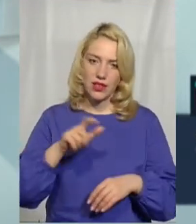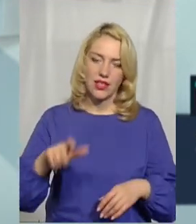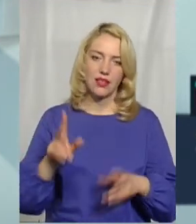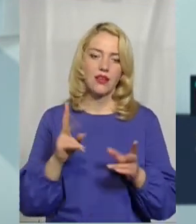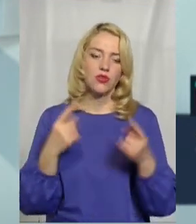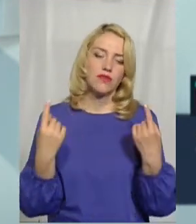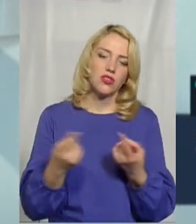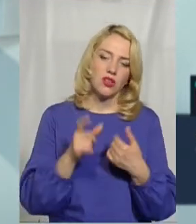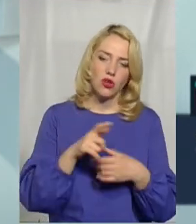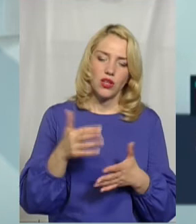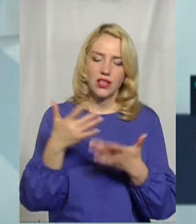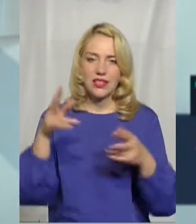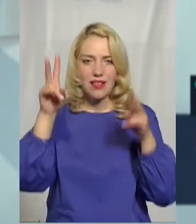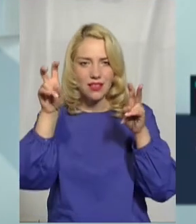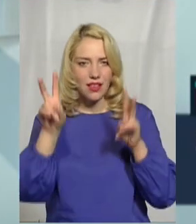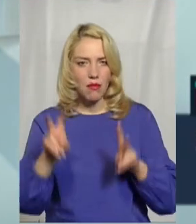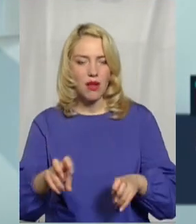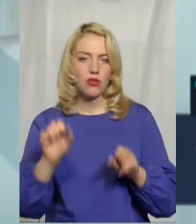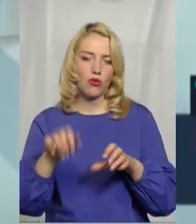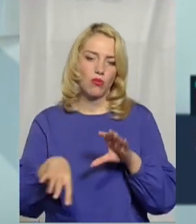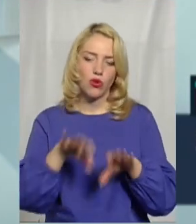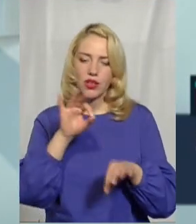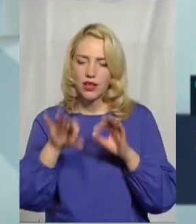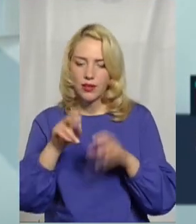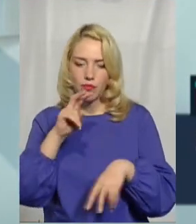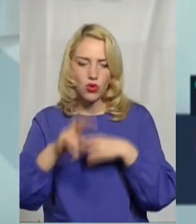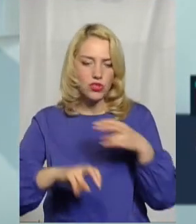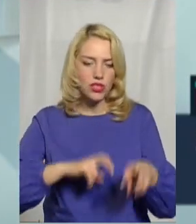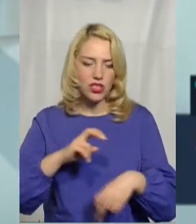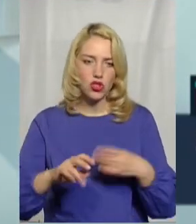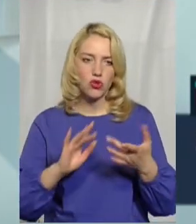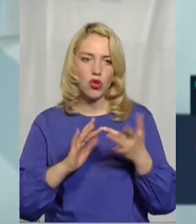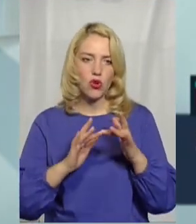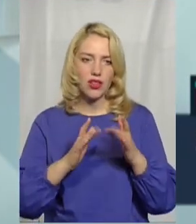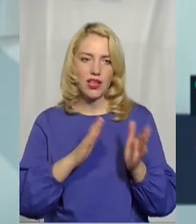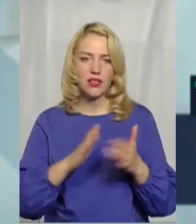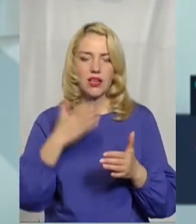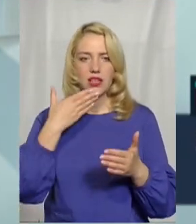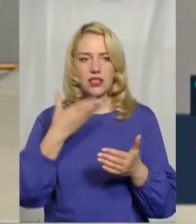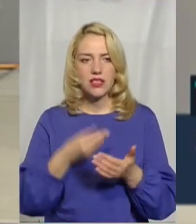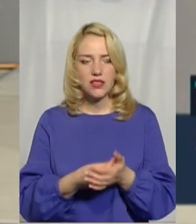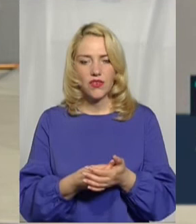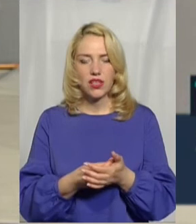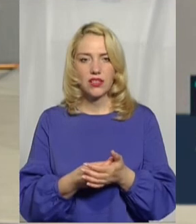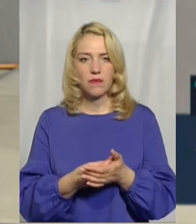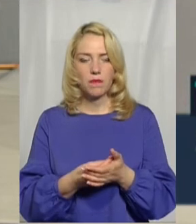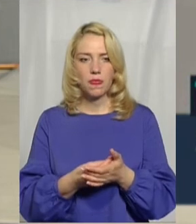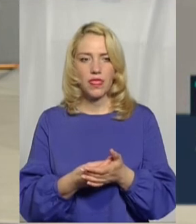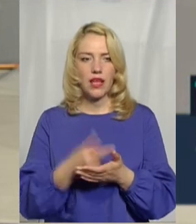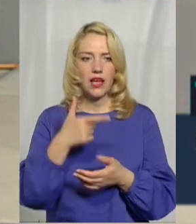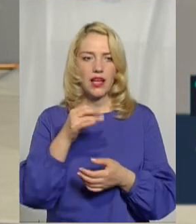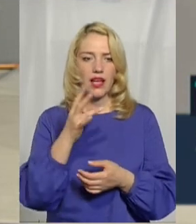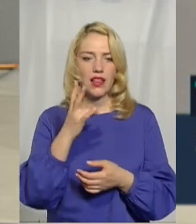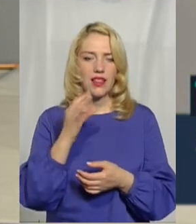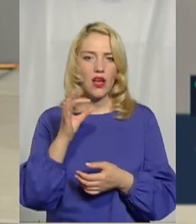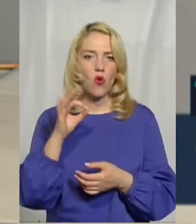громадяни за різною тематикою могли досліджувати в онлайн-режимі свій там генеалогічний чи генеалогію свою,